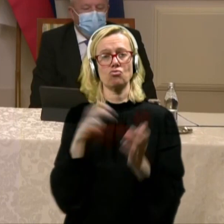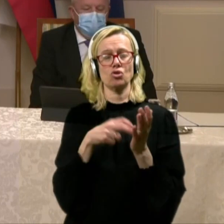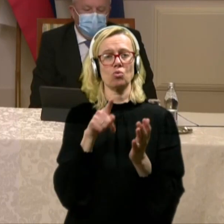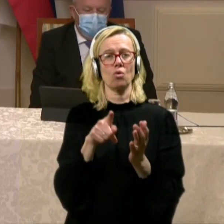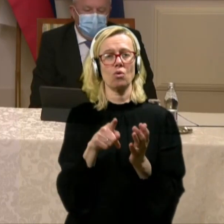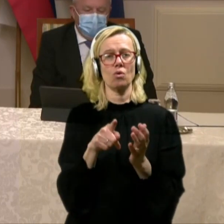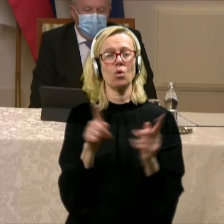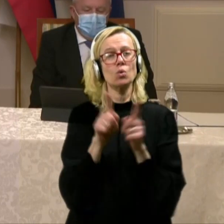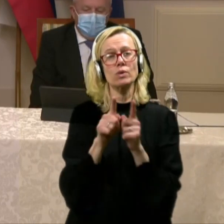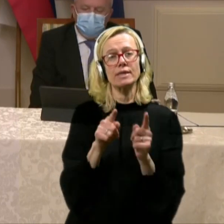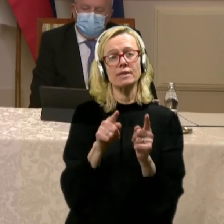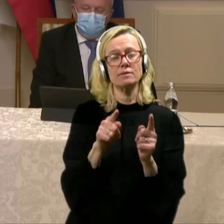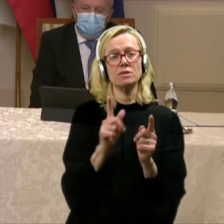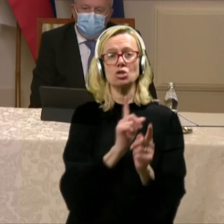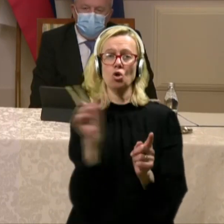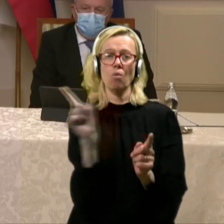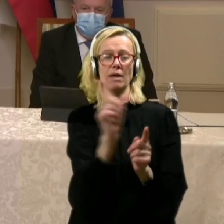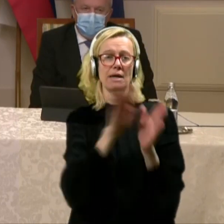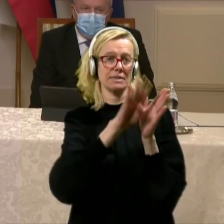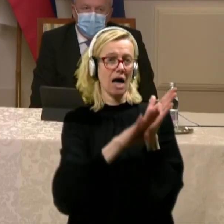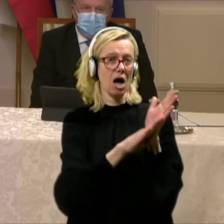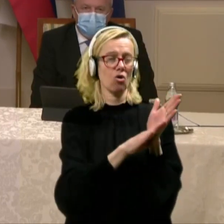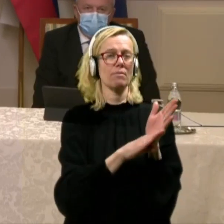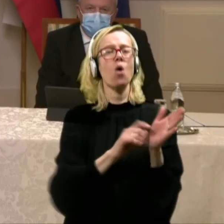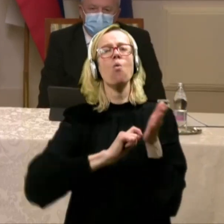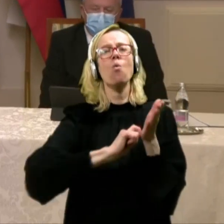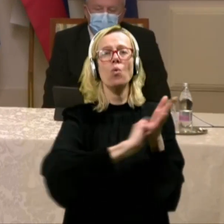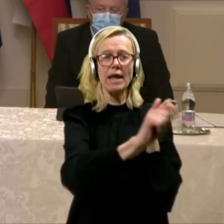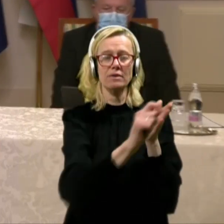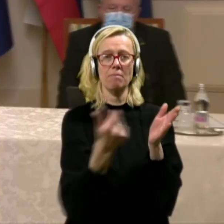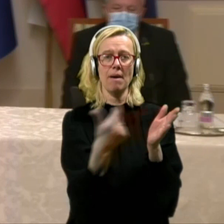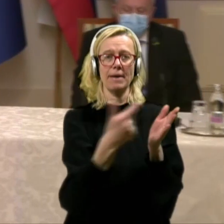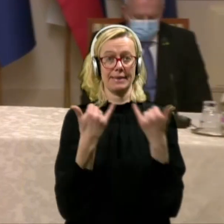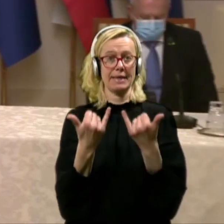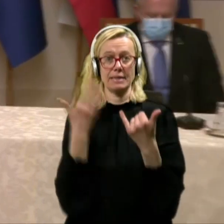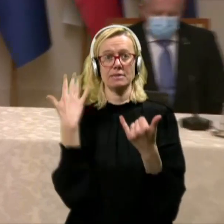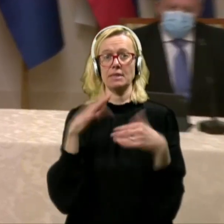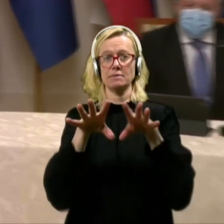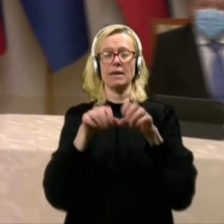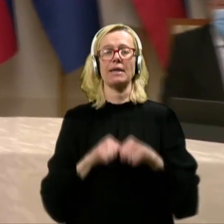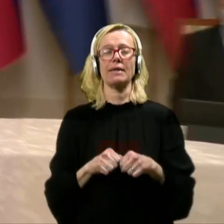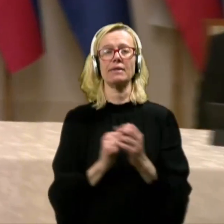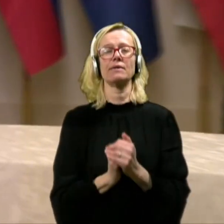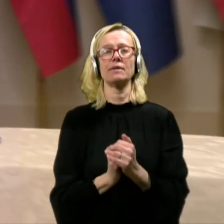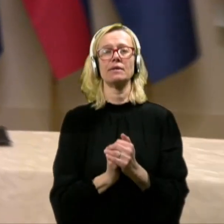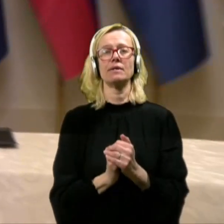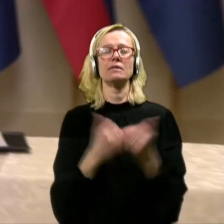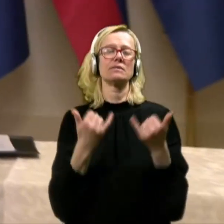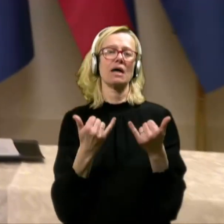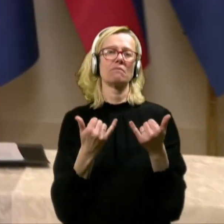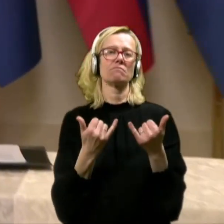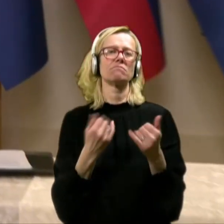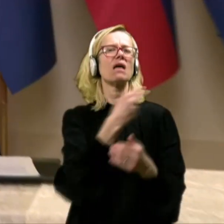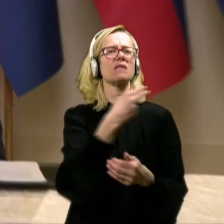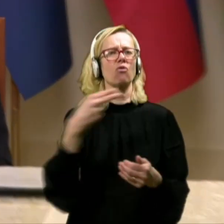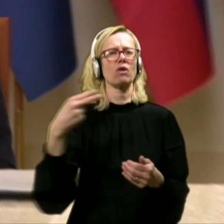tudi s temi, z obema zakonoma pa z uredbama, ki so bili danes sprejeti, mi se naslavljamo tako